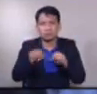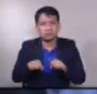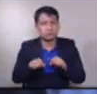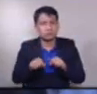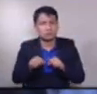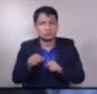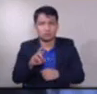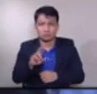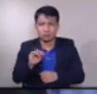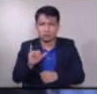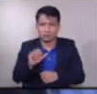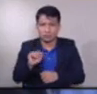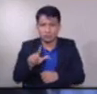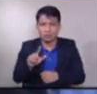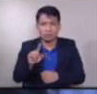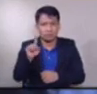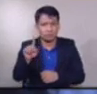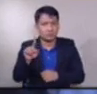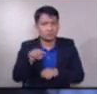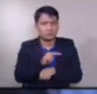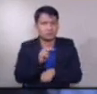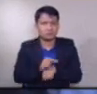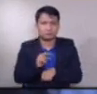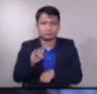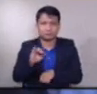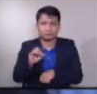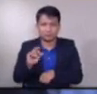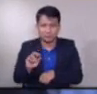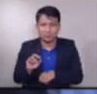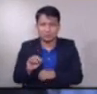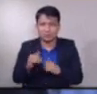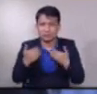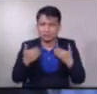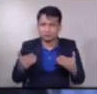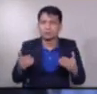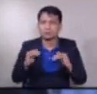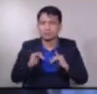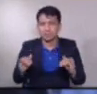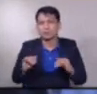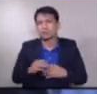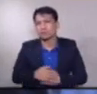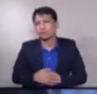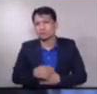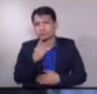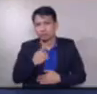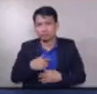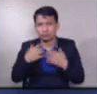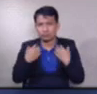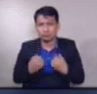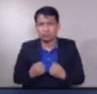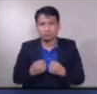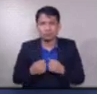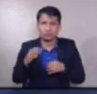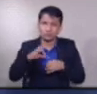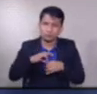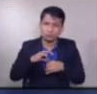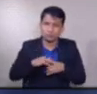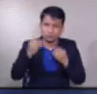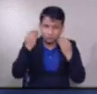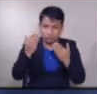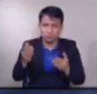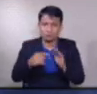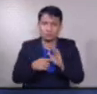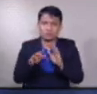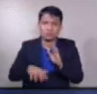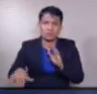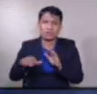Royal Maharlika Tribes One Nation. So, okay, stable po kami doon. We are a strong voting population. And